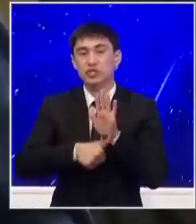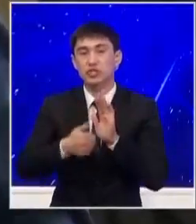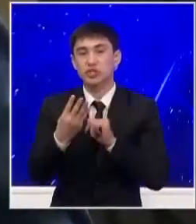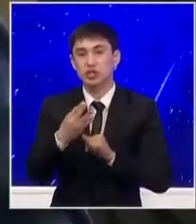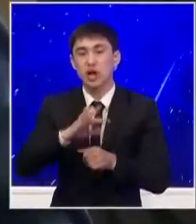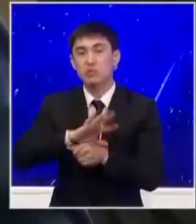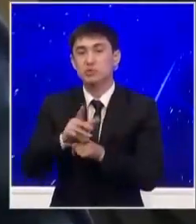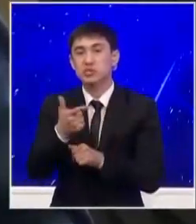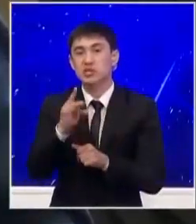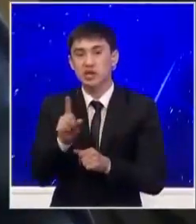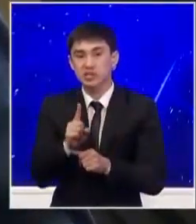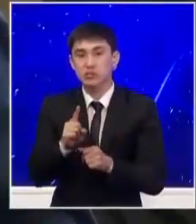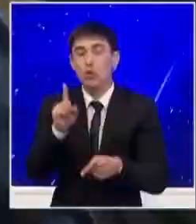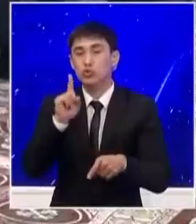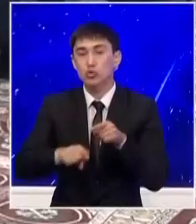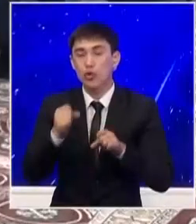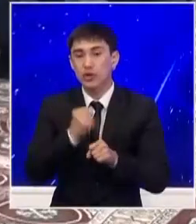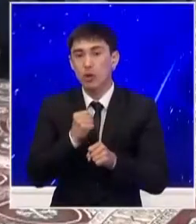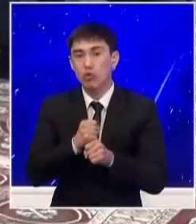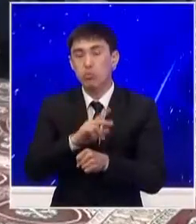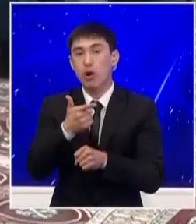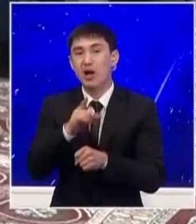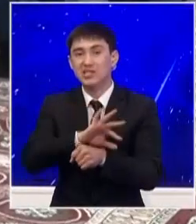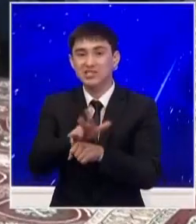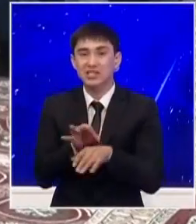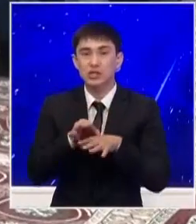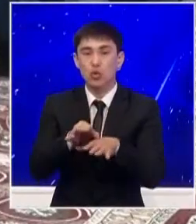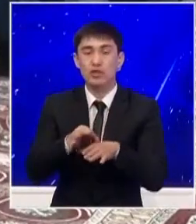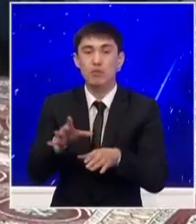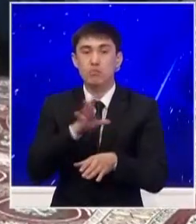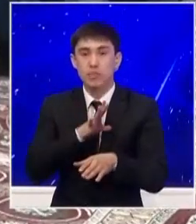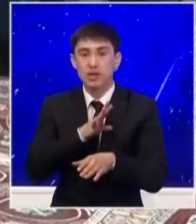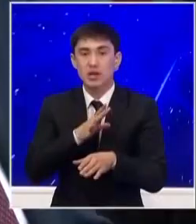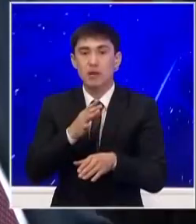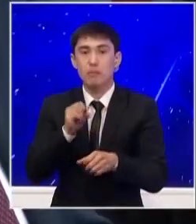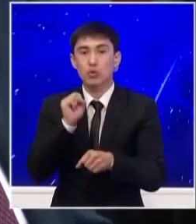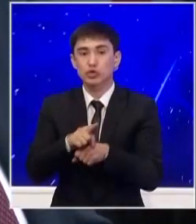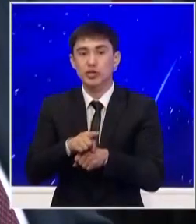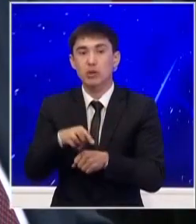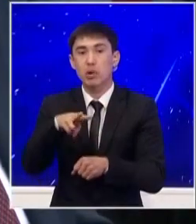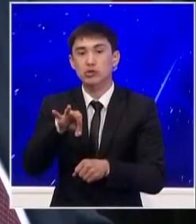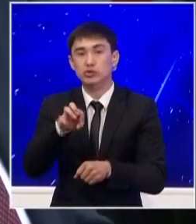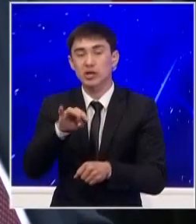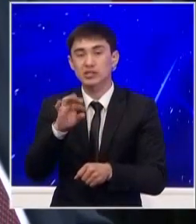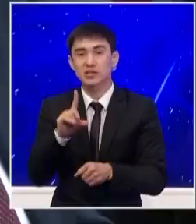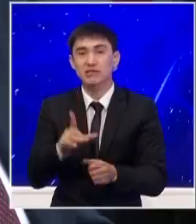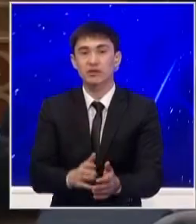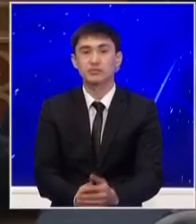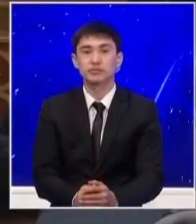обеспечены голубым топливом. Ускорить работы по газификации региона стало еще одним поручением Марата